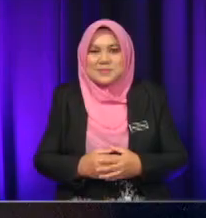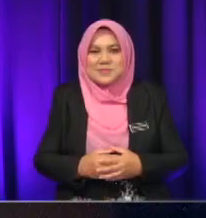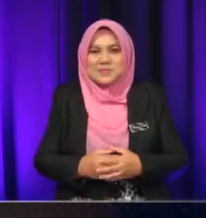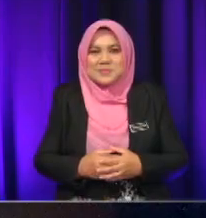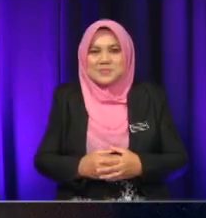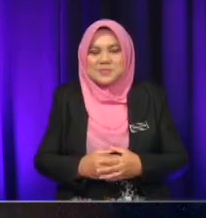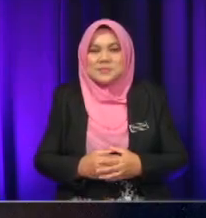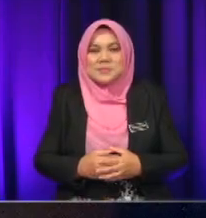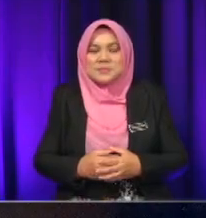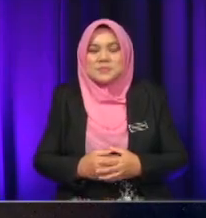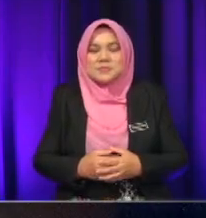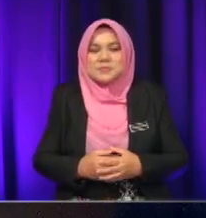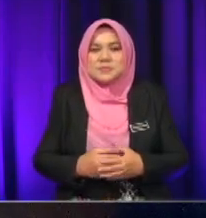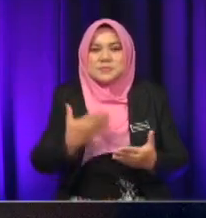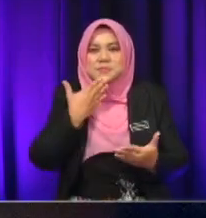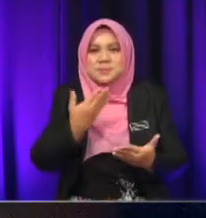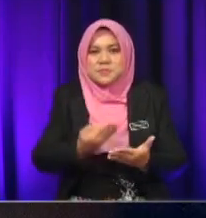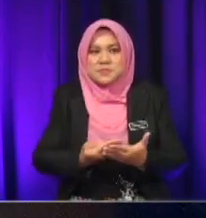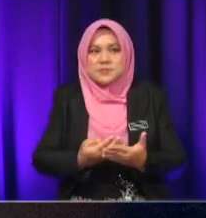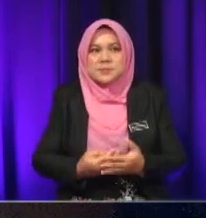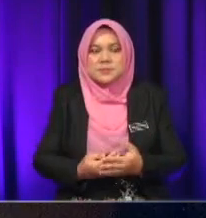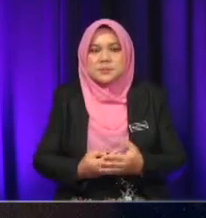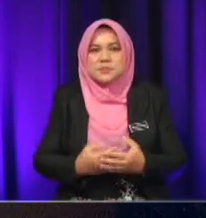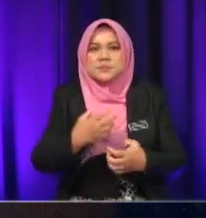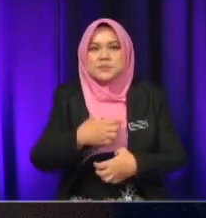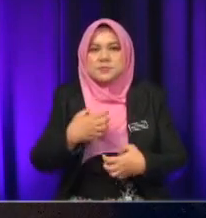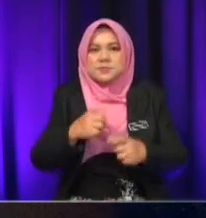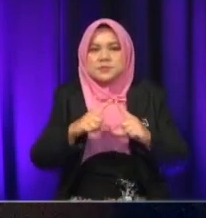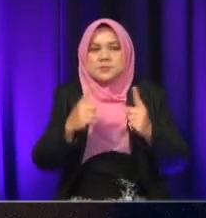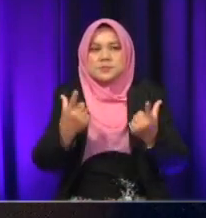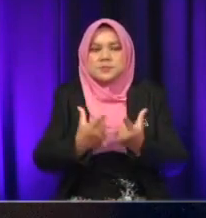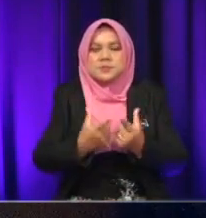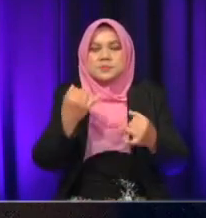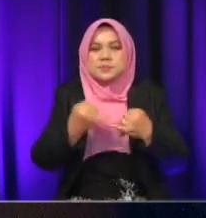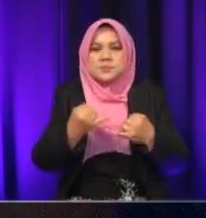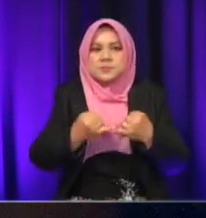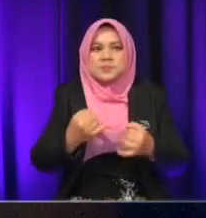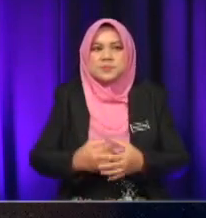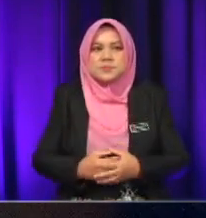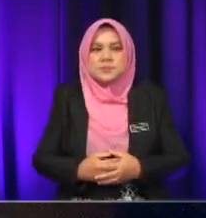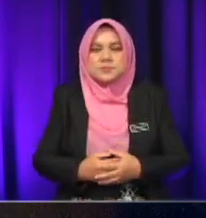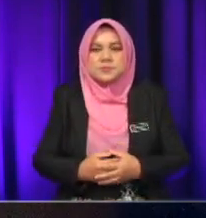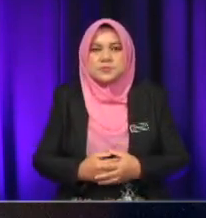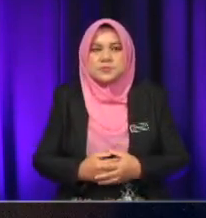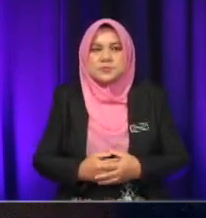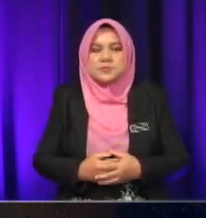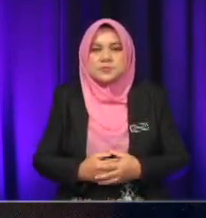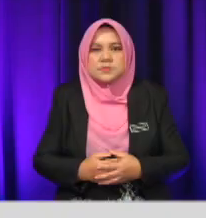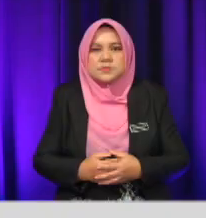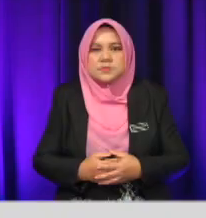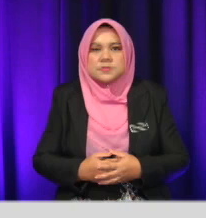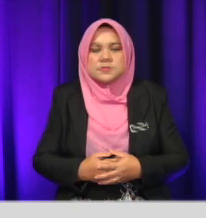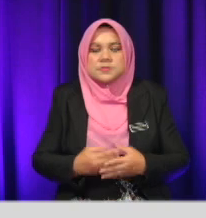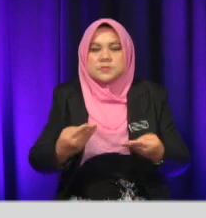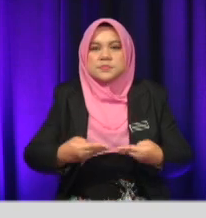Syafika. Wah, ya ke? Baik. Mesti seronok kelas cikgu. Betul. Baik. Okay, cikgu, yang terakhir ada satu lagi soalan lagi. Kan? Okey.